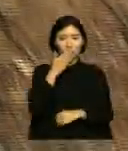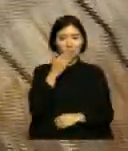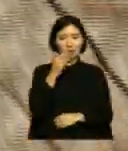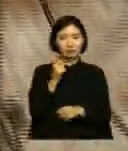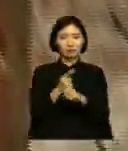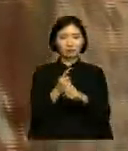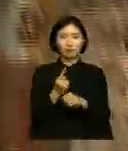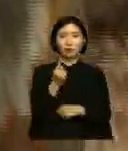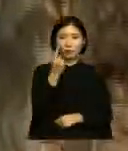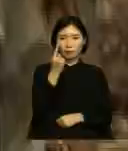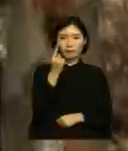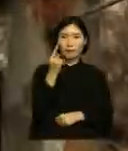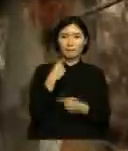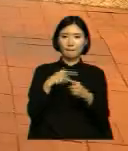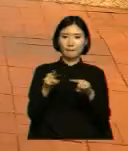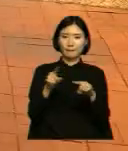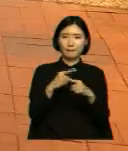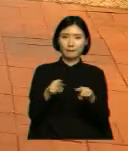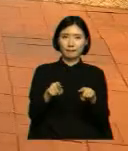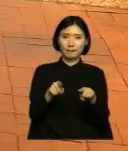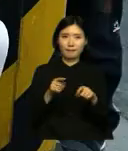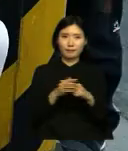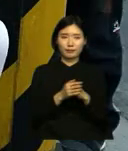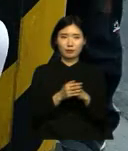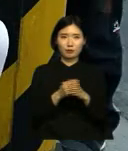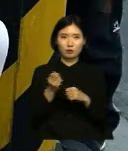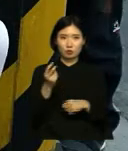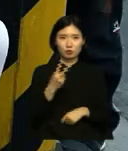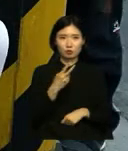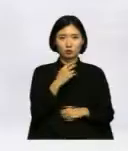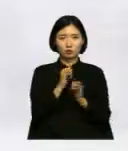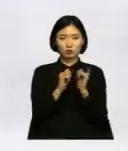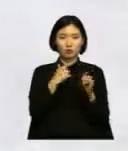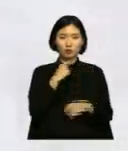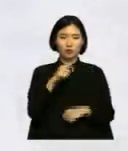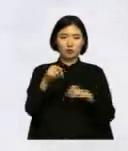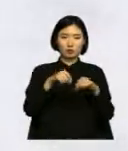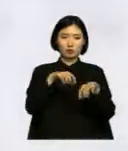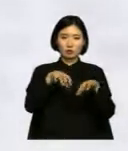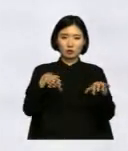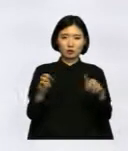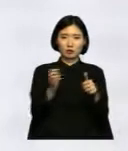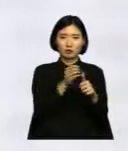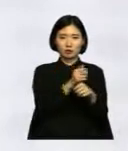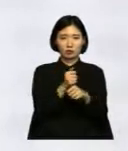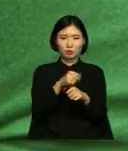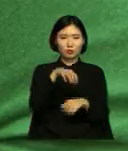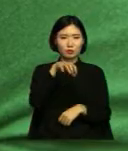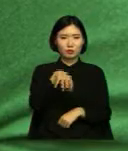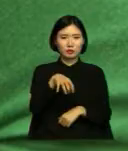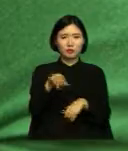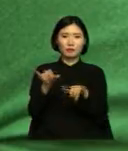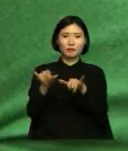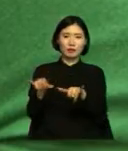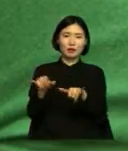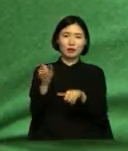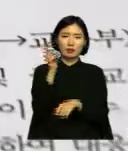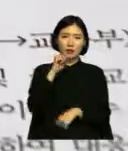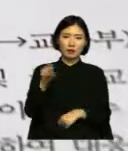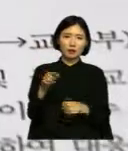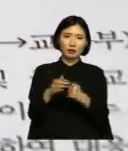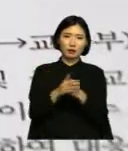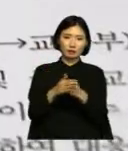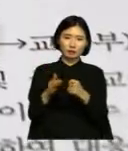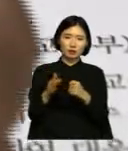점차 잡습니다 반면 찬 운동 주민들이 바라왔던 행정타운 유치하는 위치상 외각 이라는 단 점 때문에